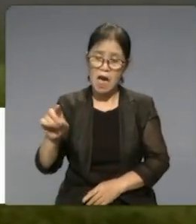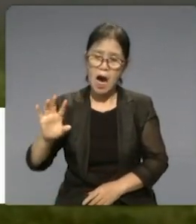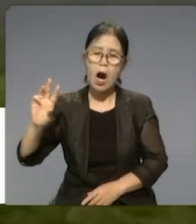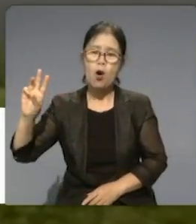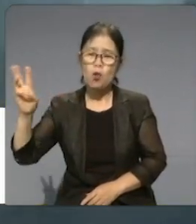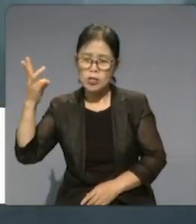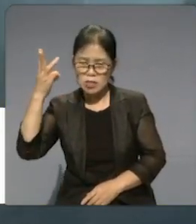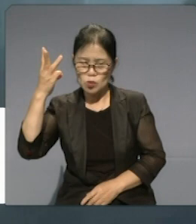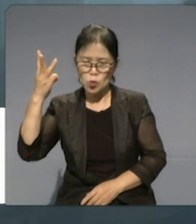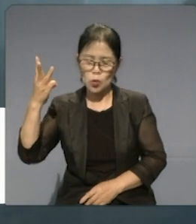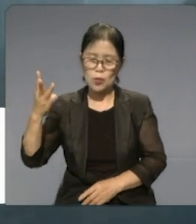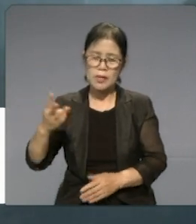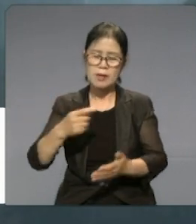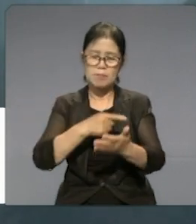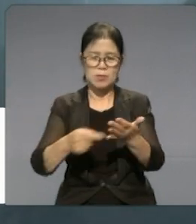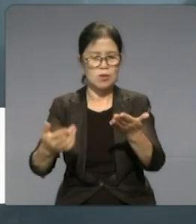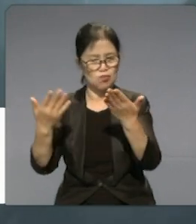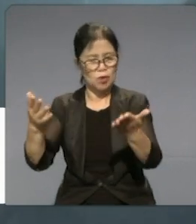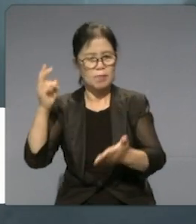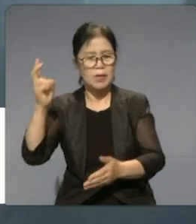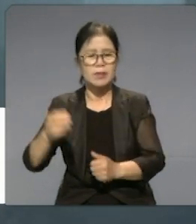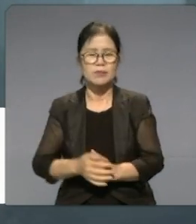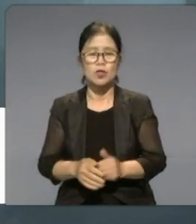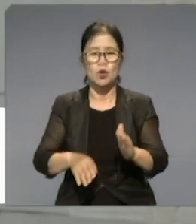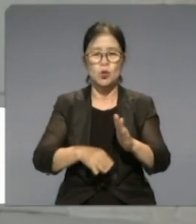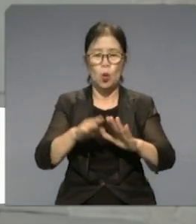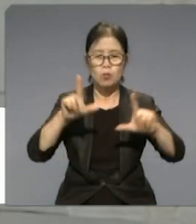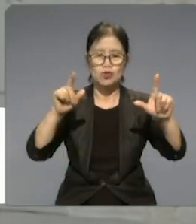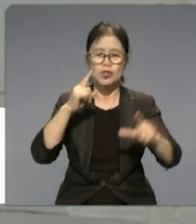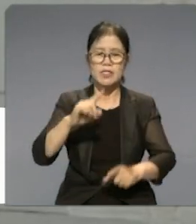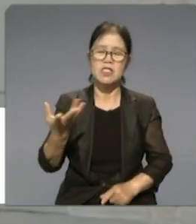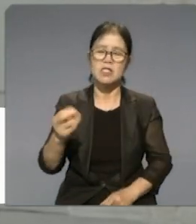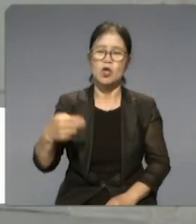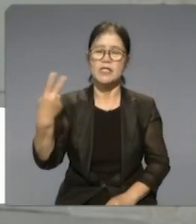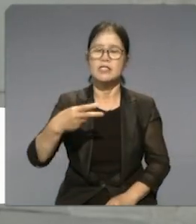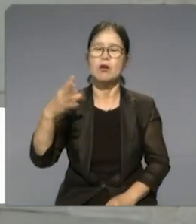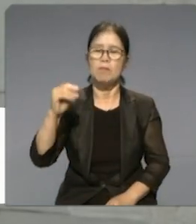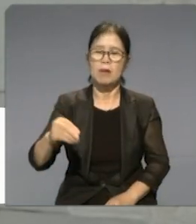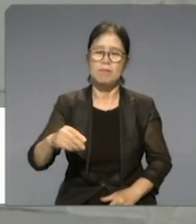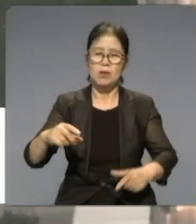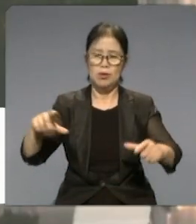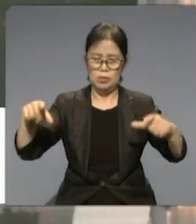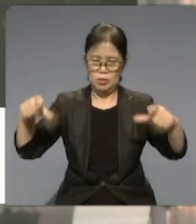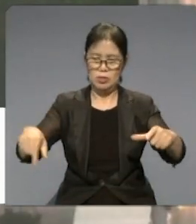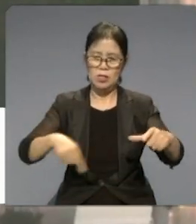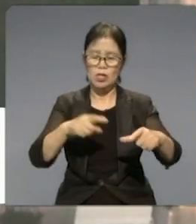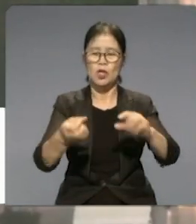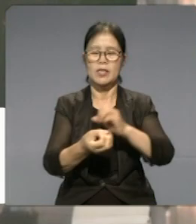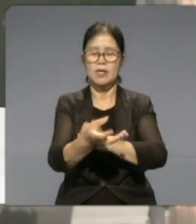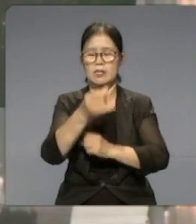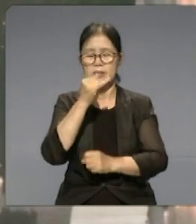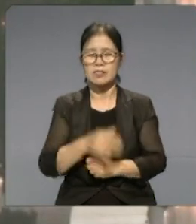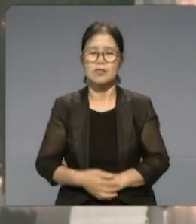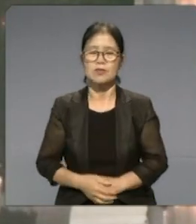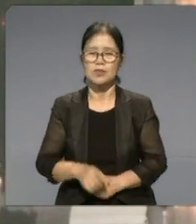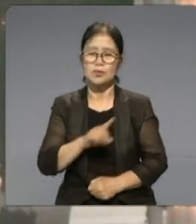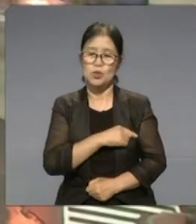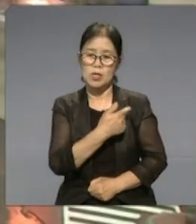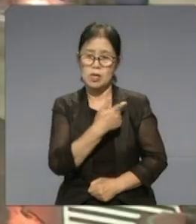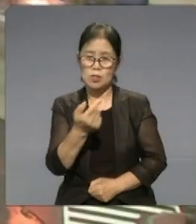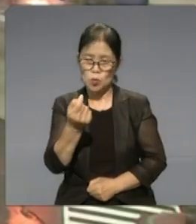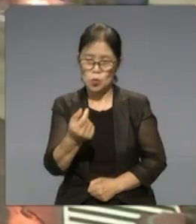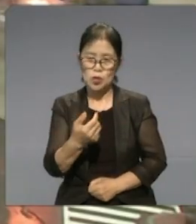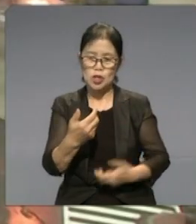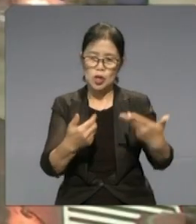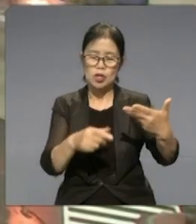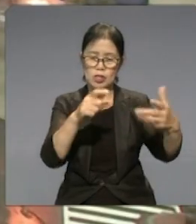DC에 피해를 줄 것으로 예보되는 등 동부 1억 2천만 명이 영향권에 놓였습니다. 버지니아 등 최소 8개 주에는